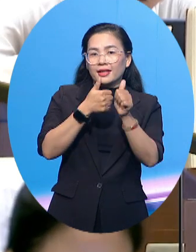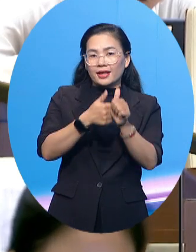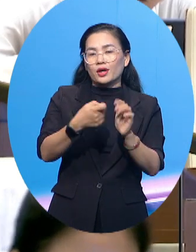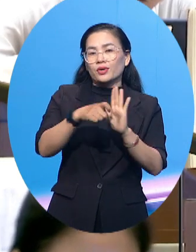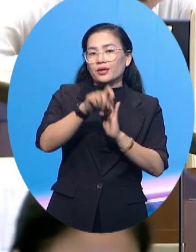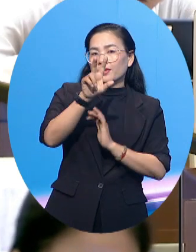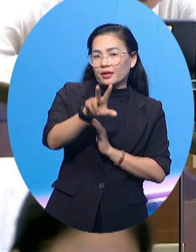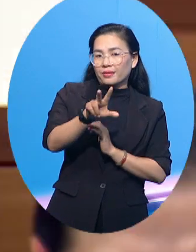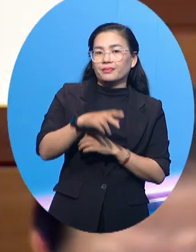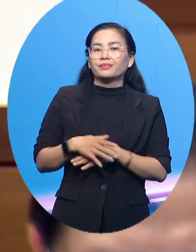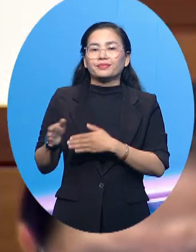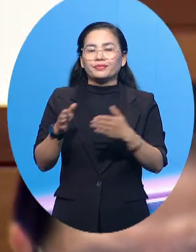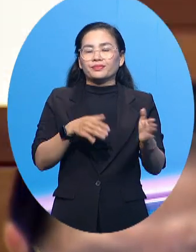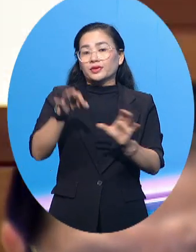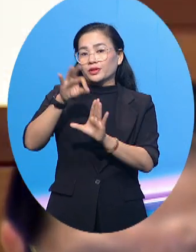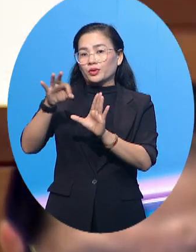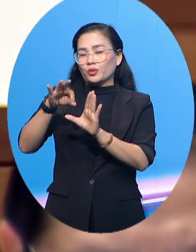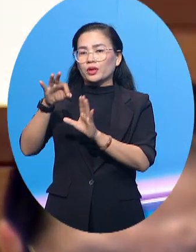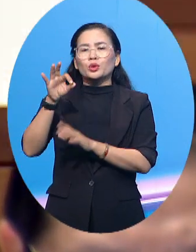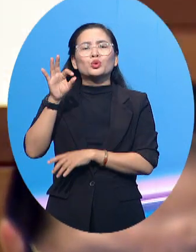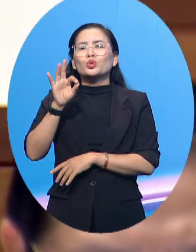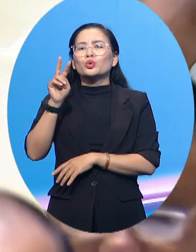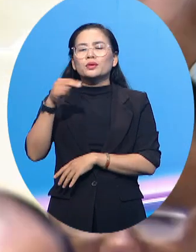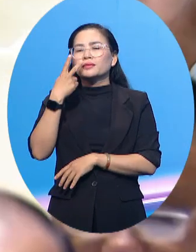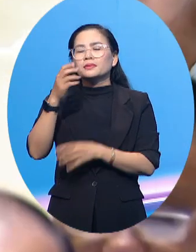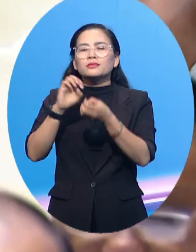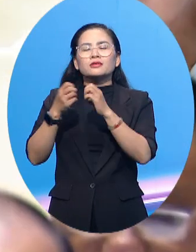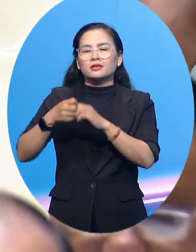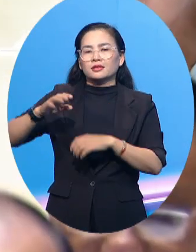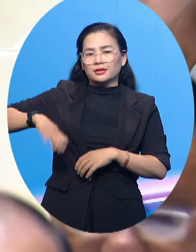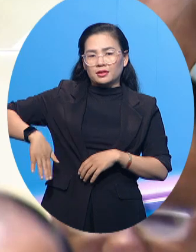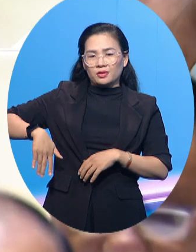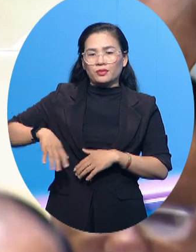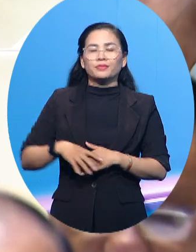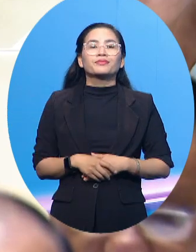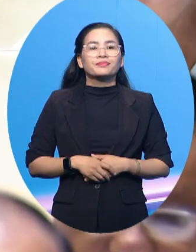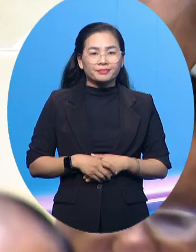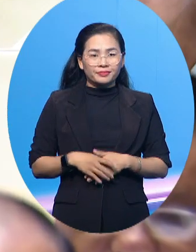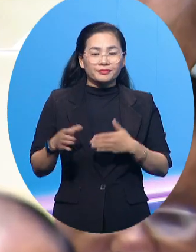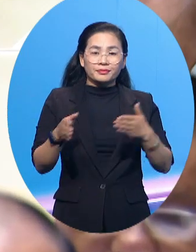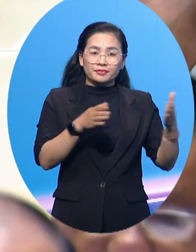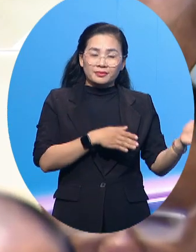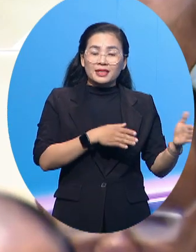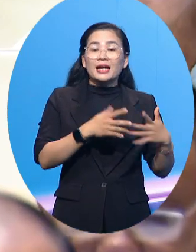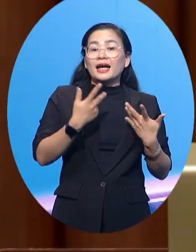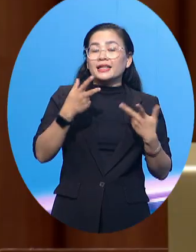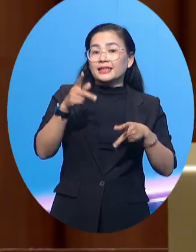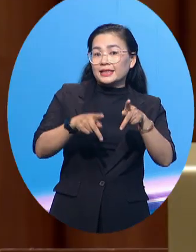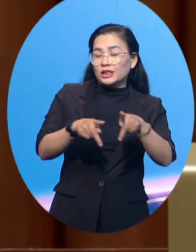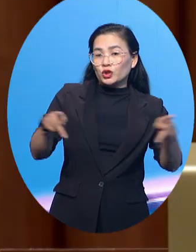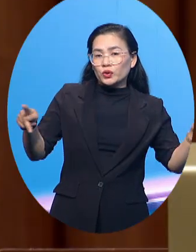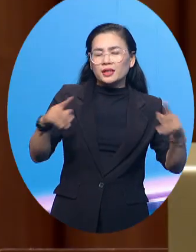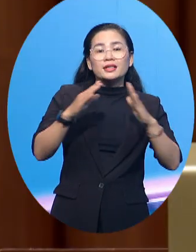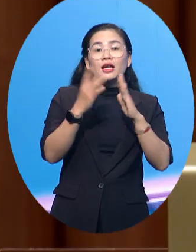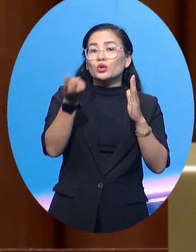quy định liên quan đến thuế thu nhập doanh nghiệp sẽ được xem xét khi sửa luật thuế thu nhập doanh nghiệp về kinh doanh chủ nhà thuốc một số quy định đã được